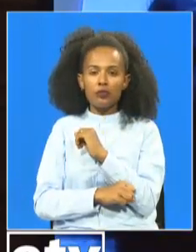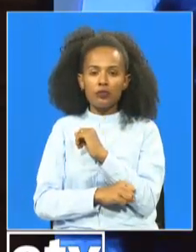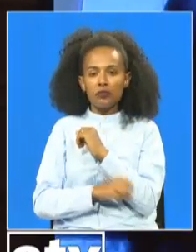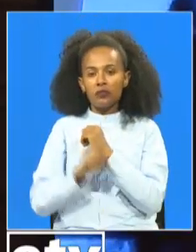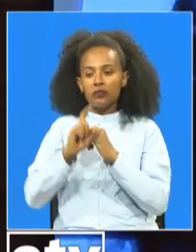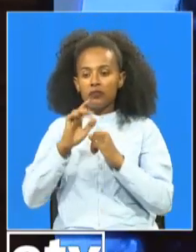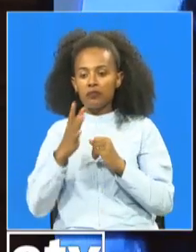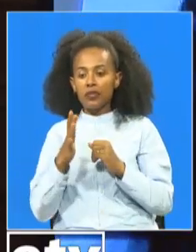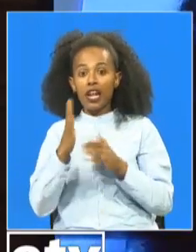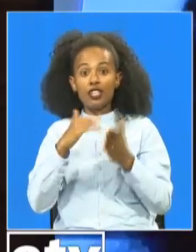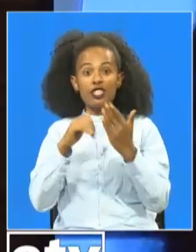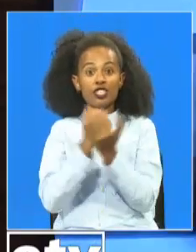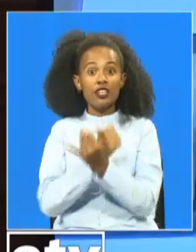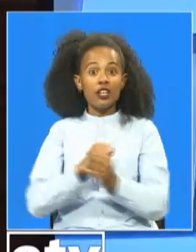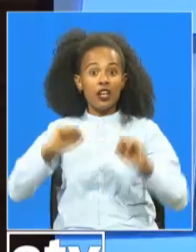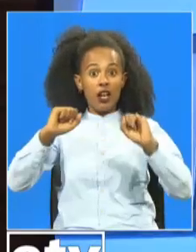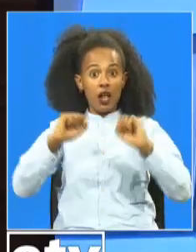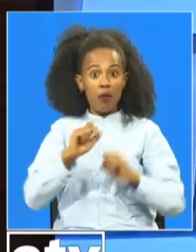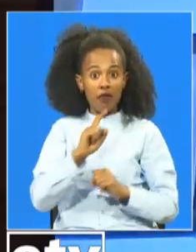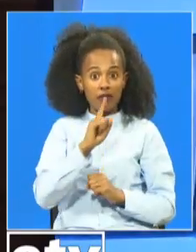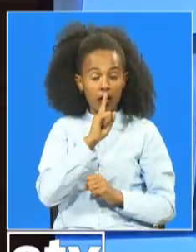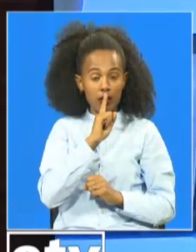ምን አይነት ችግርስ ለመፍታት ነው